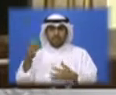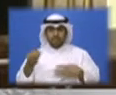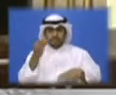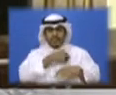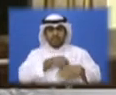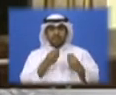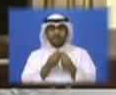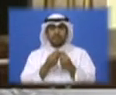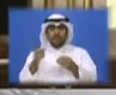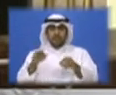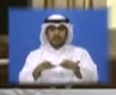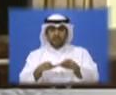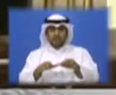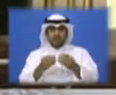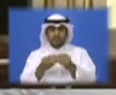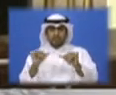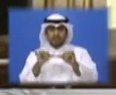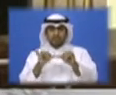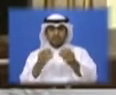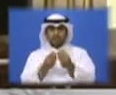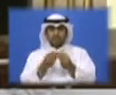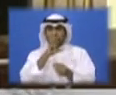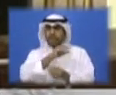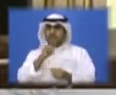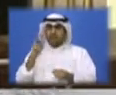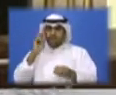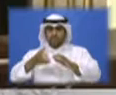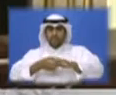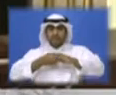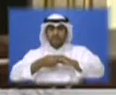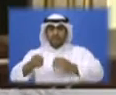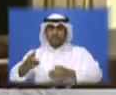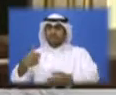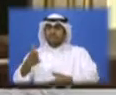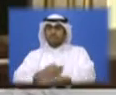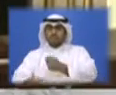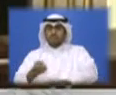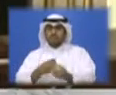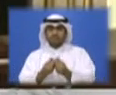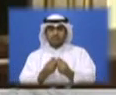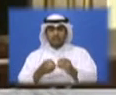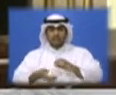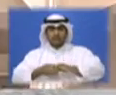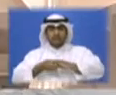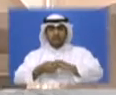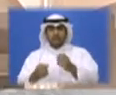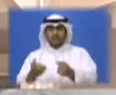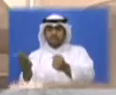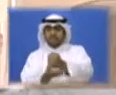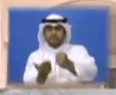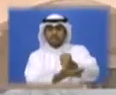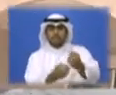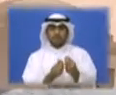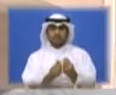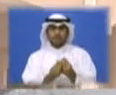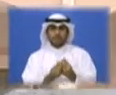العمل الإلكتروني، وإضافة لذلك اتحاد صيادين الأسماك واتحاد المزارعين في المستقبل القريب راح يأخذون من هذه الخدمات.